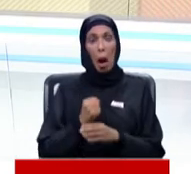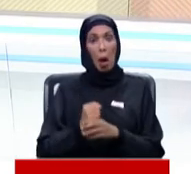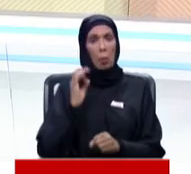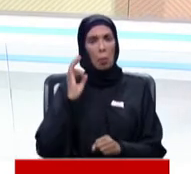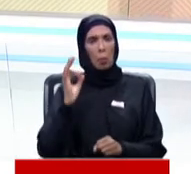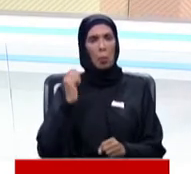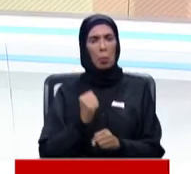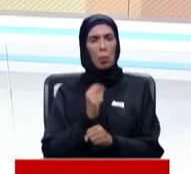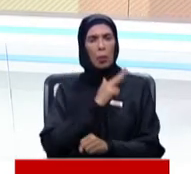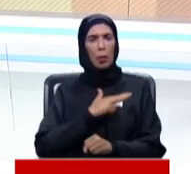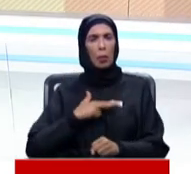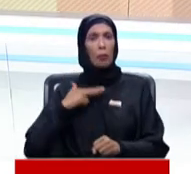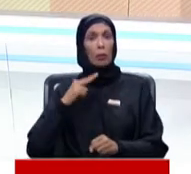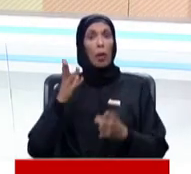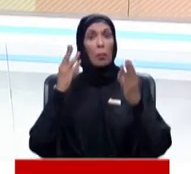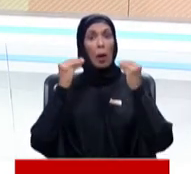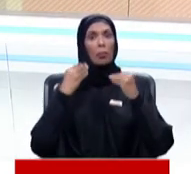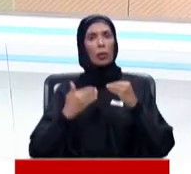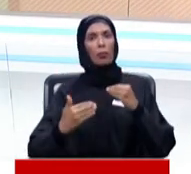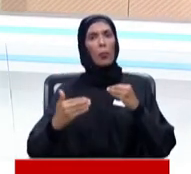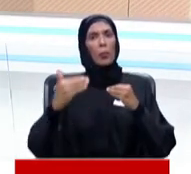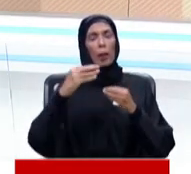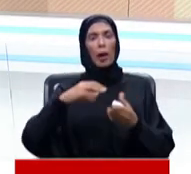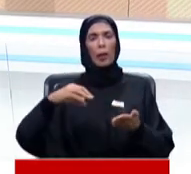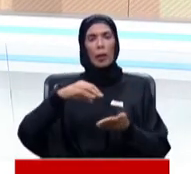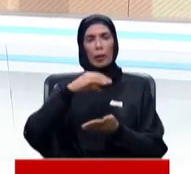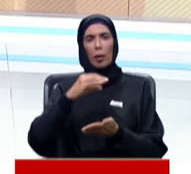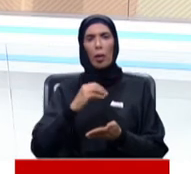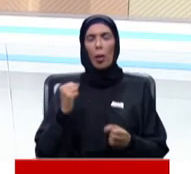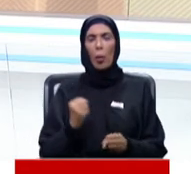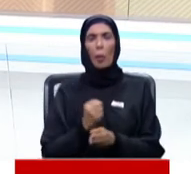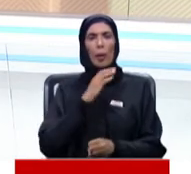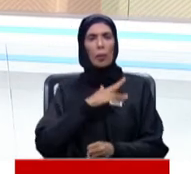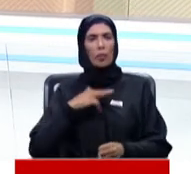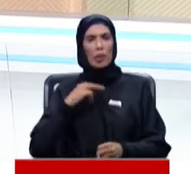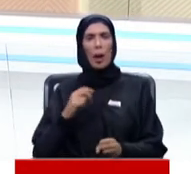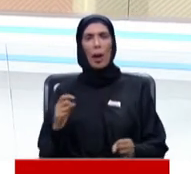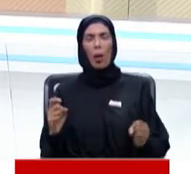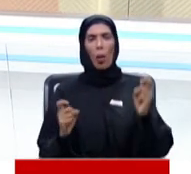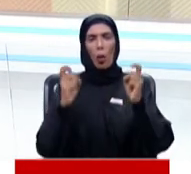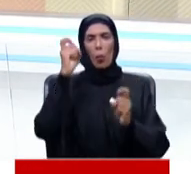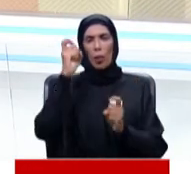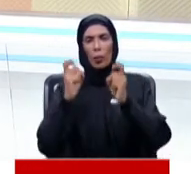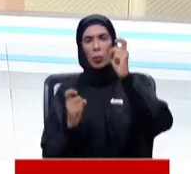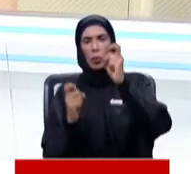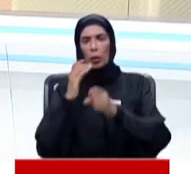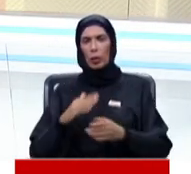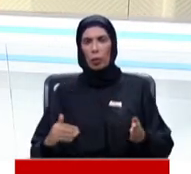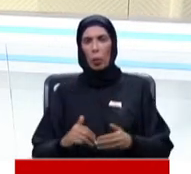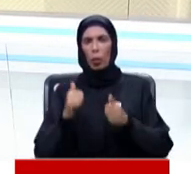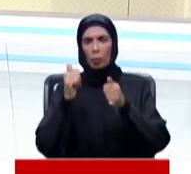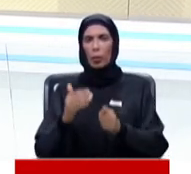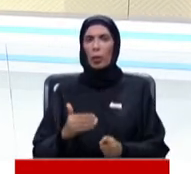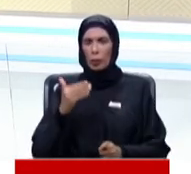العمل الحكومي وجعله ثقافة دائمة ترفع من مكانة القطاع الحكومي التنافسية وتساهم أيضا في تحقيق